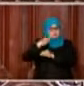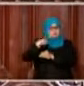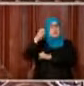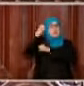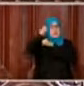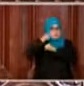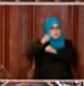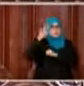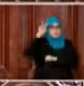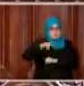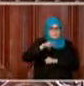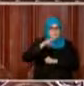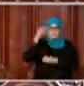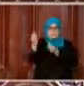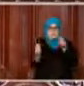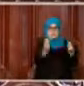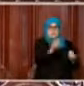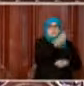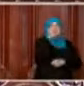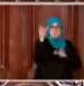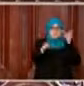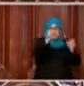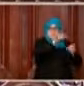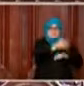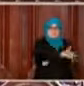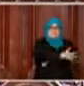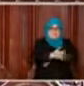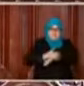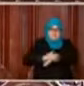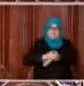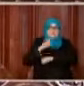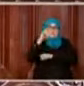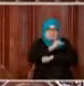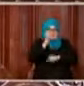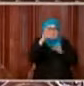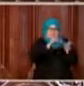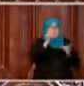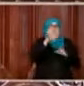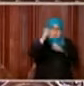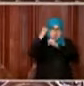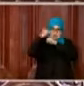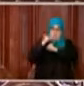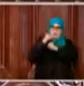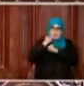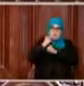وأنات الفقراء والبؤساء أمانة.